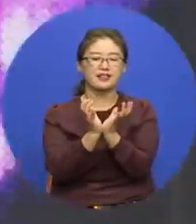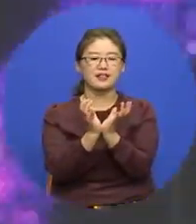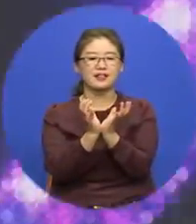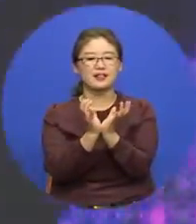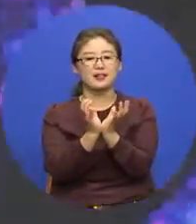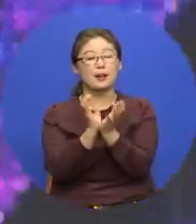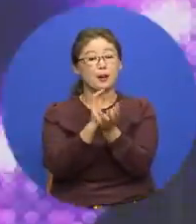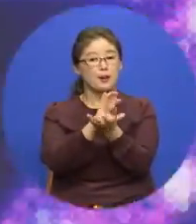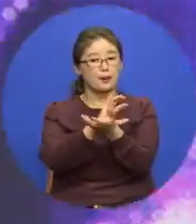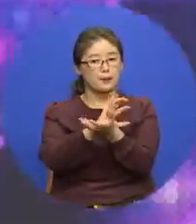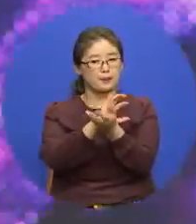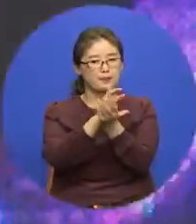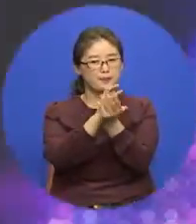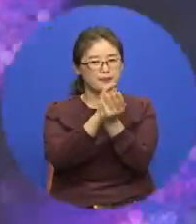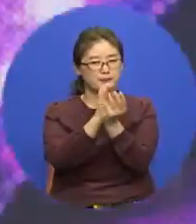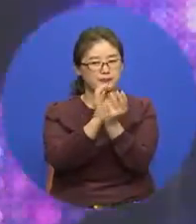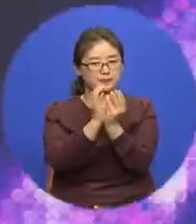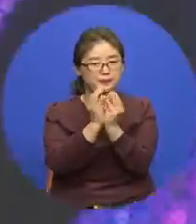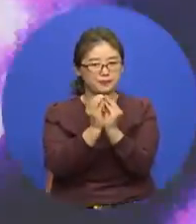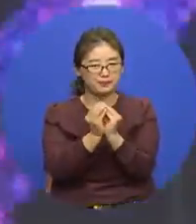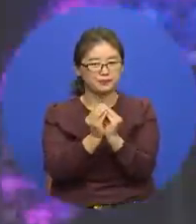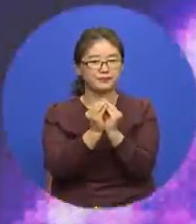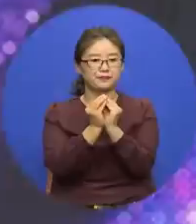피고 져도